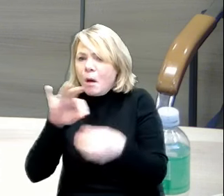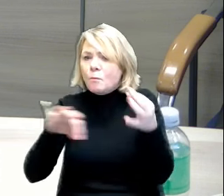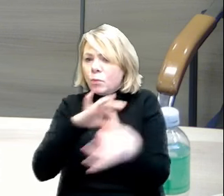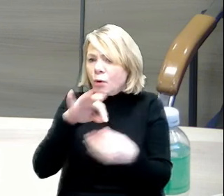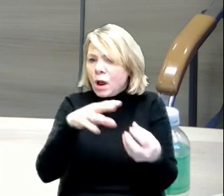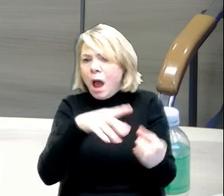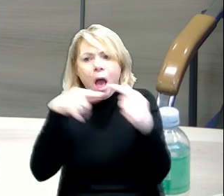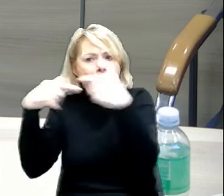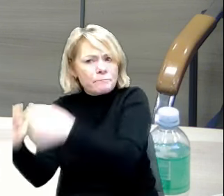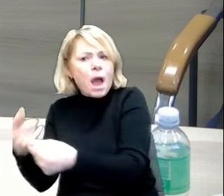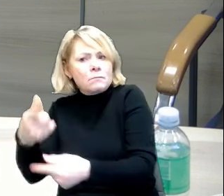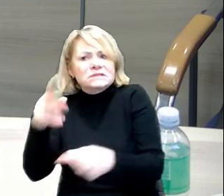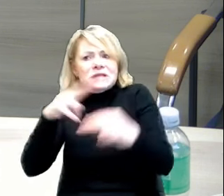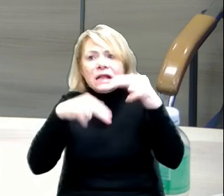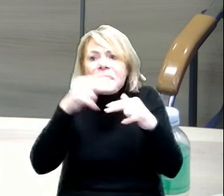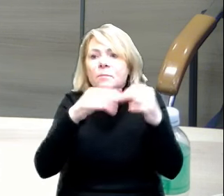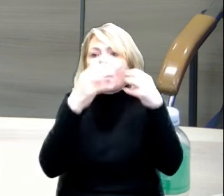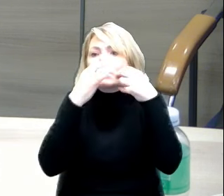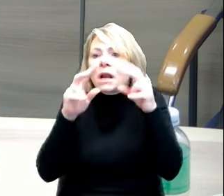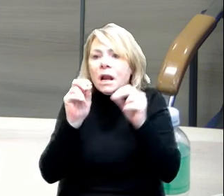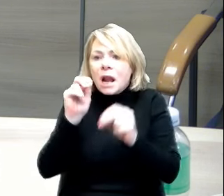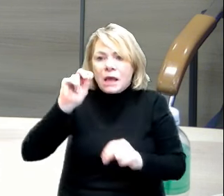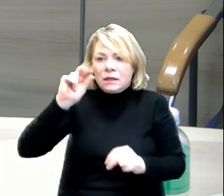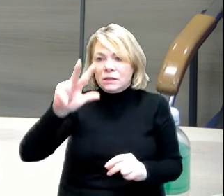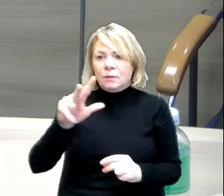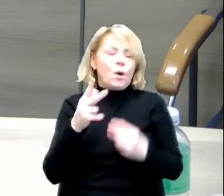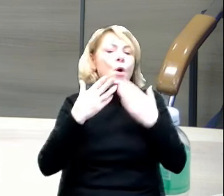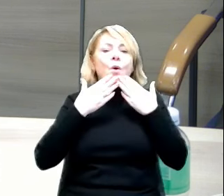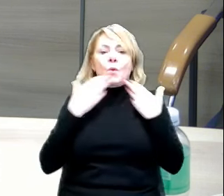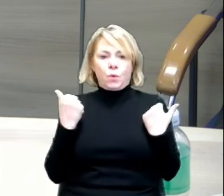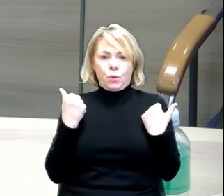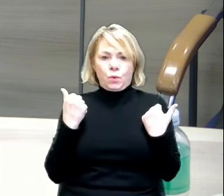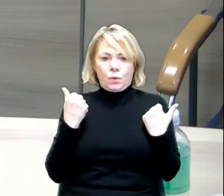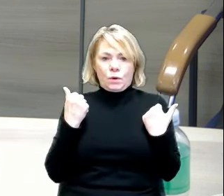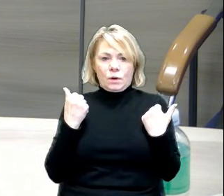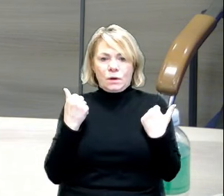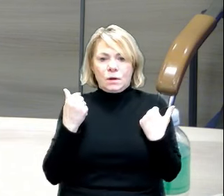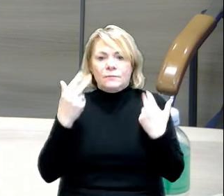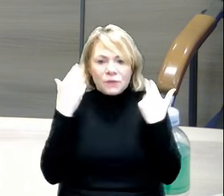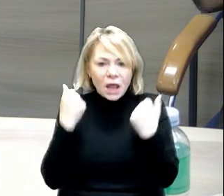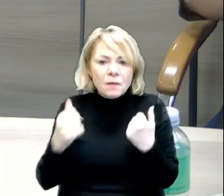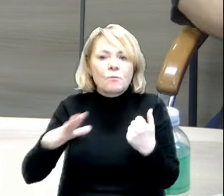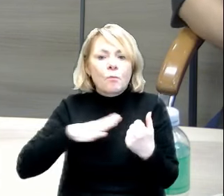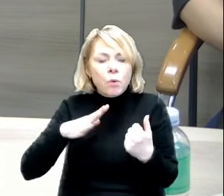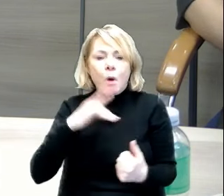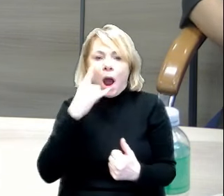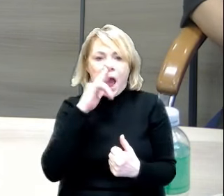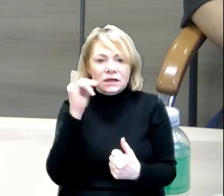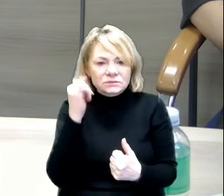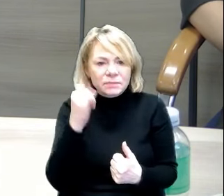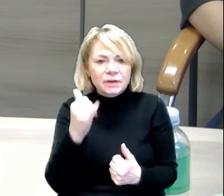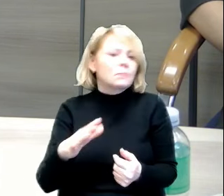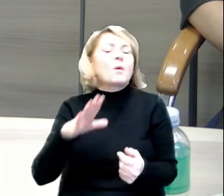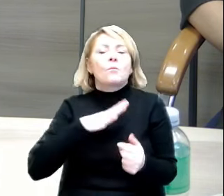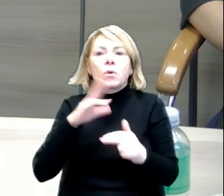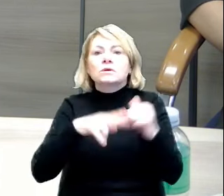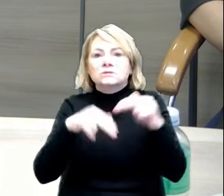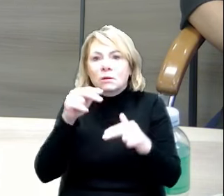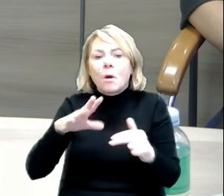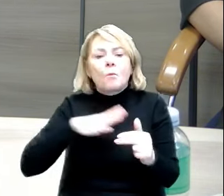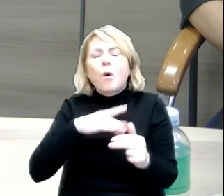leidimų nes jie buvo įkelti info statybą jie turėjo teigiamą ekspertizę taip buvo įkeltiį info statybą ir ten buvo gauta krūvą